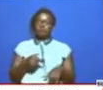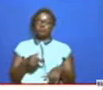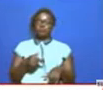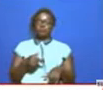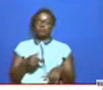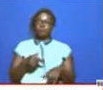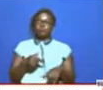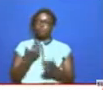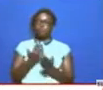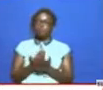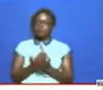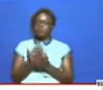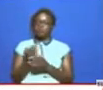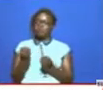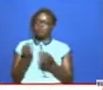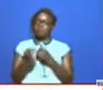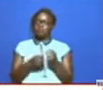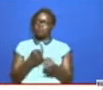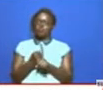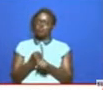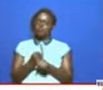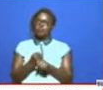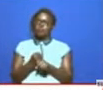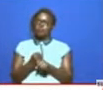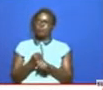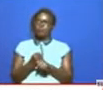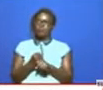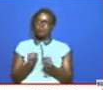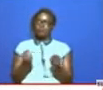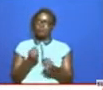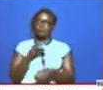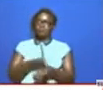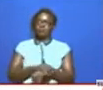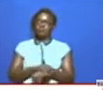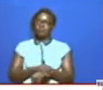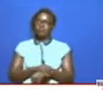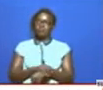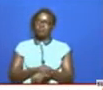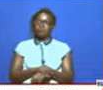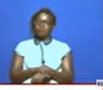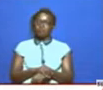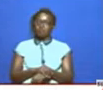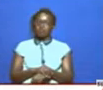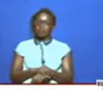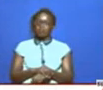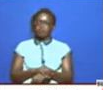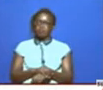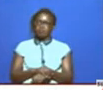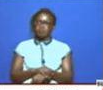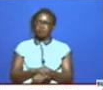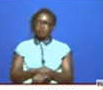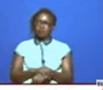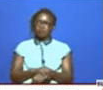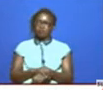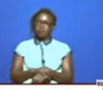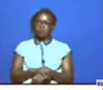miaka nenda miaka rudi, hayawezi kupatikana. Kama alivyosema Duale, mtu ako na